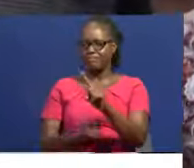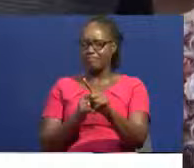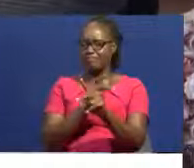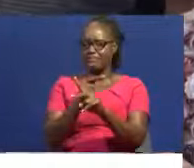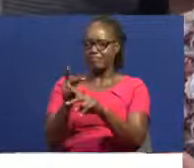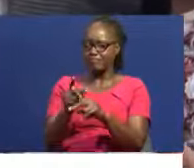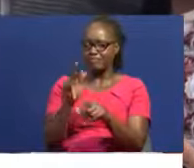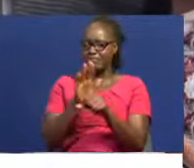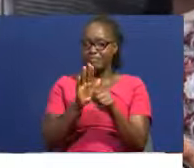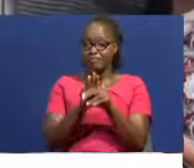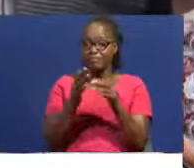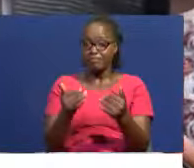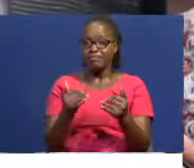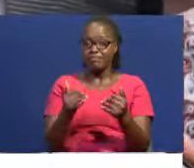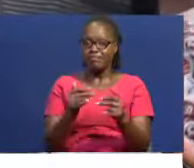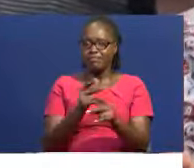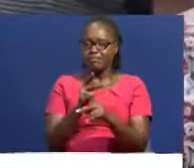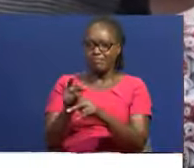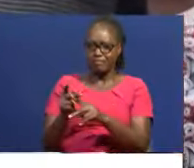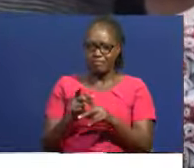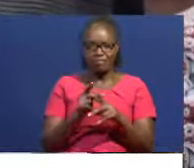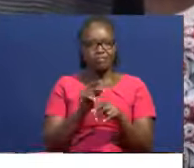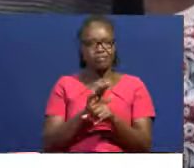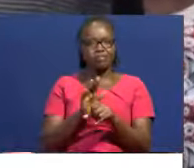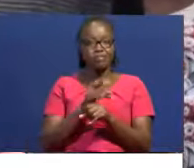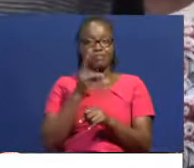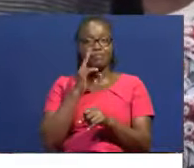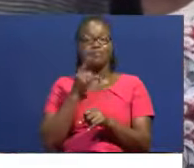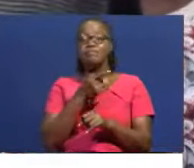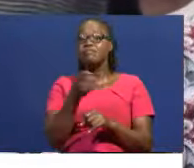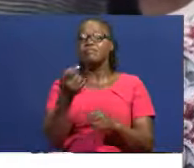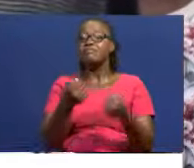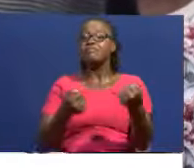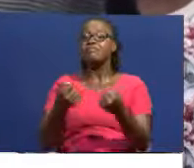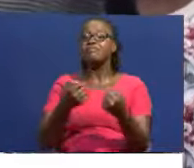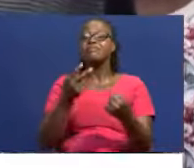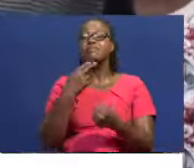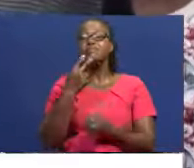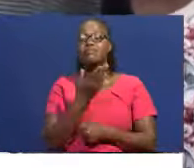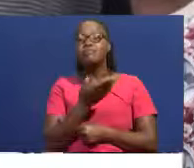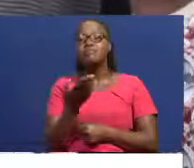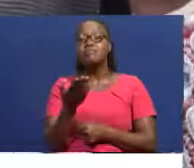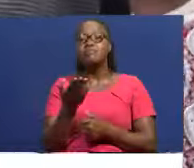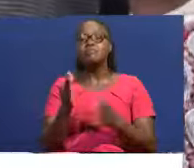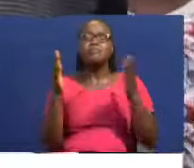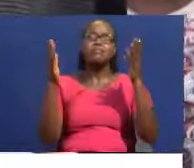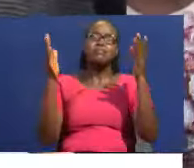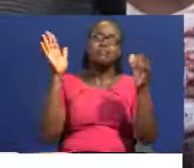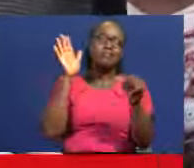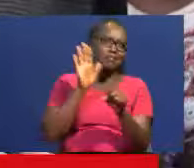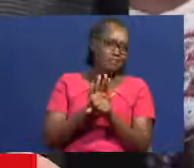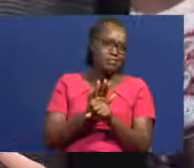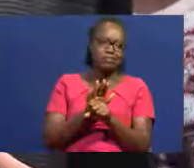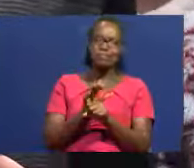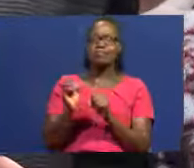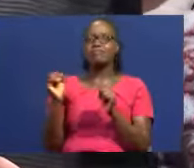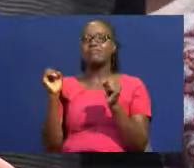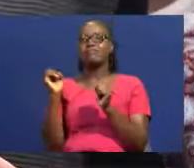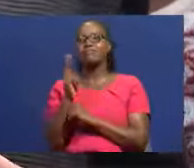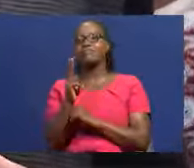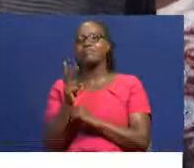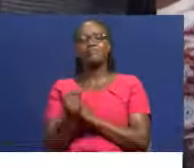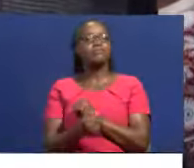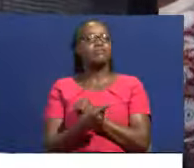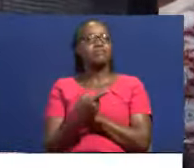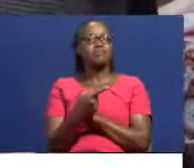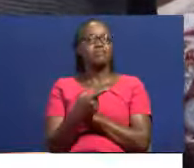makini. Waanze kukua makini pia, waone wale watu wanaendesha magari hapa. Kuna masherehe mingi kwa hii December. Na